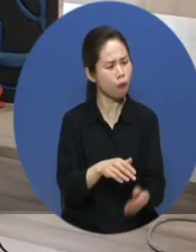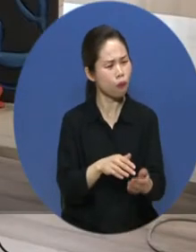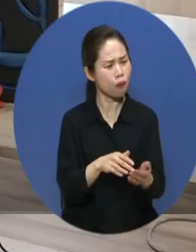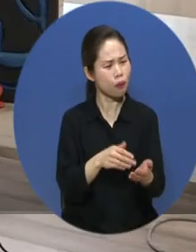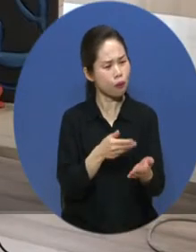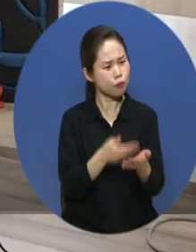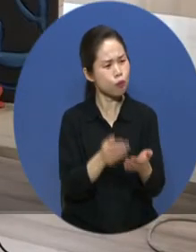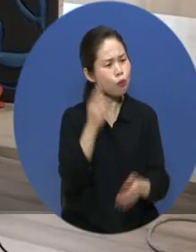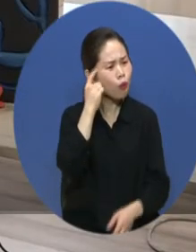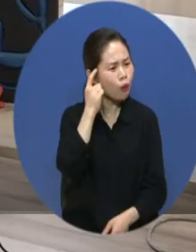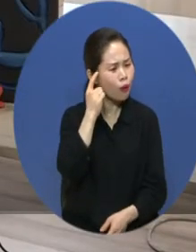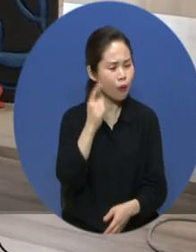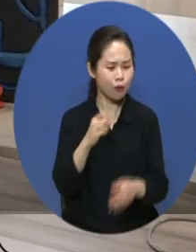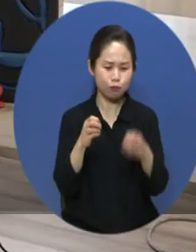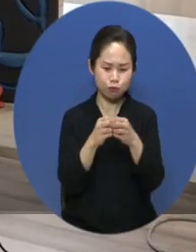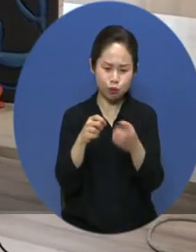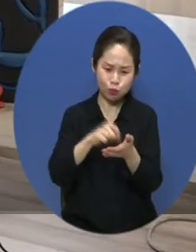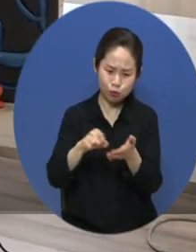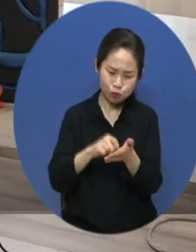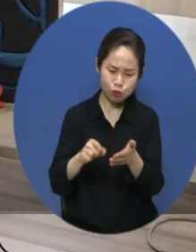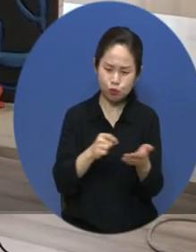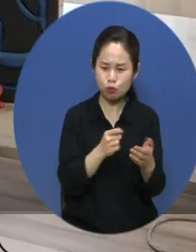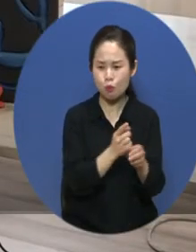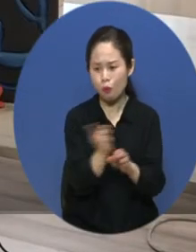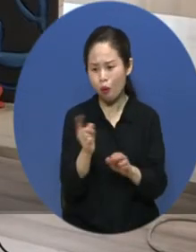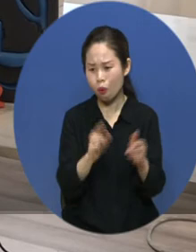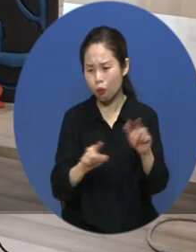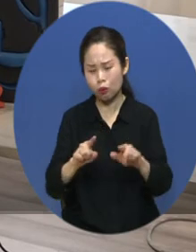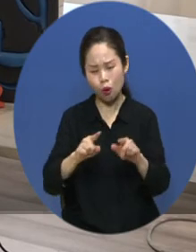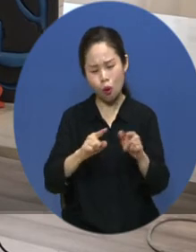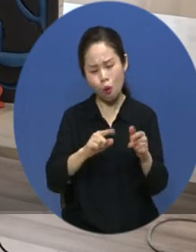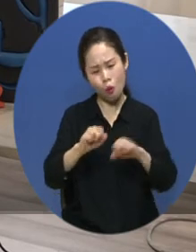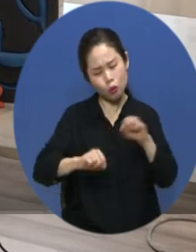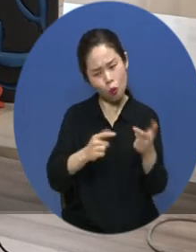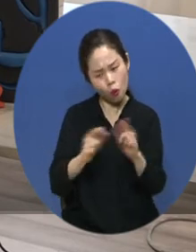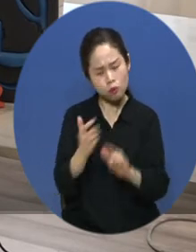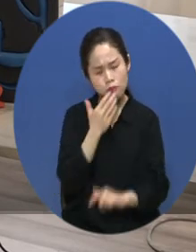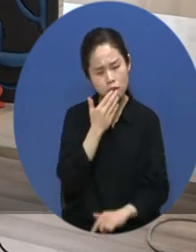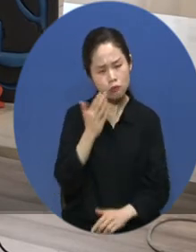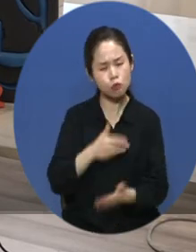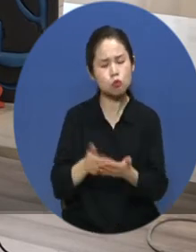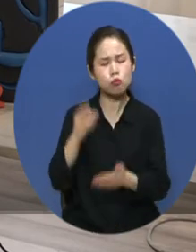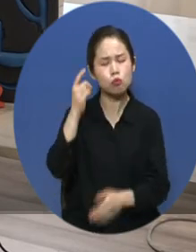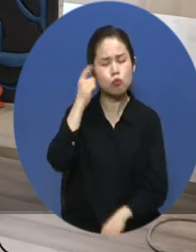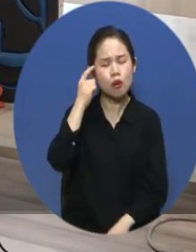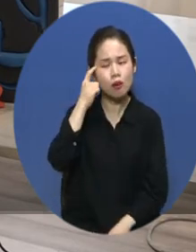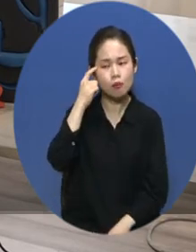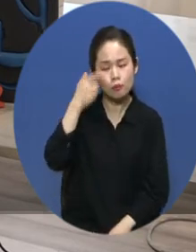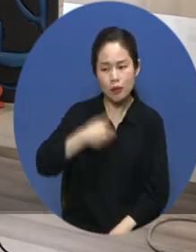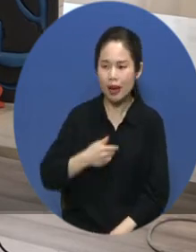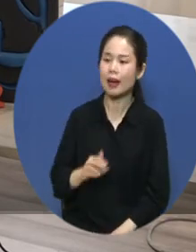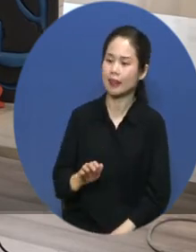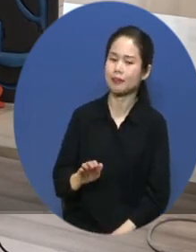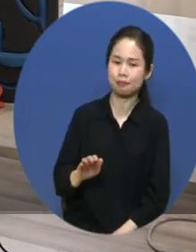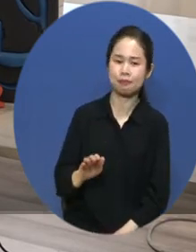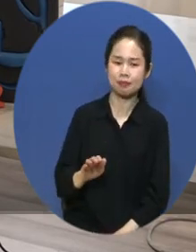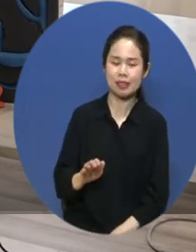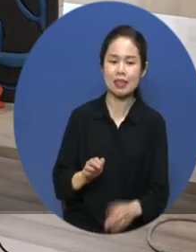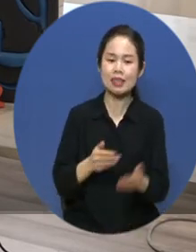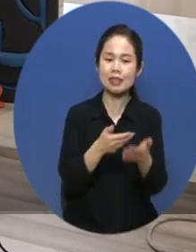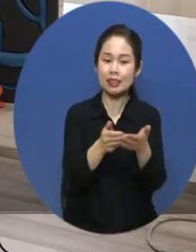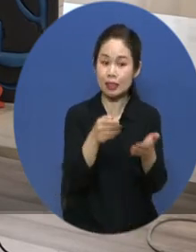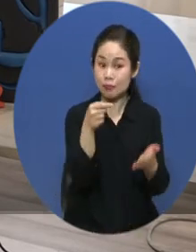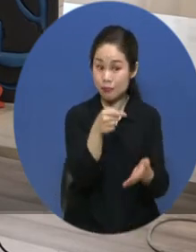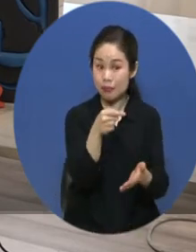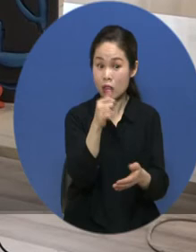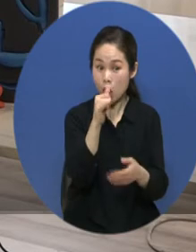글씨를 쓸 수도 있고 뭐 여러 가지 활동을 할 수 있는데 왜 그림이냐? 사실은 그림이라는 거는 세상과 소통할 수 있는